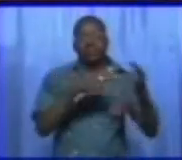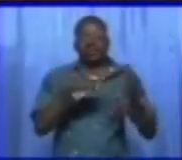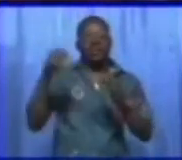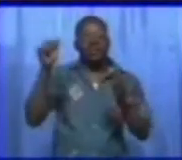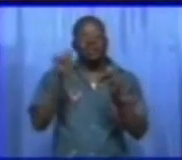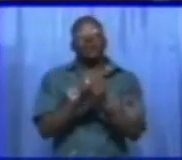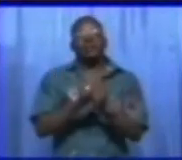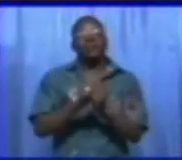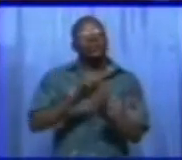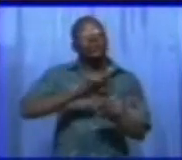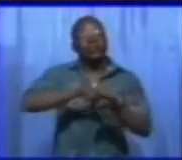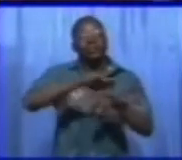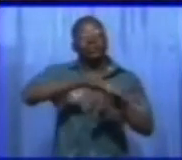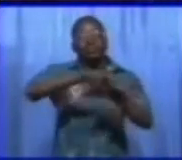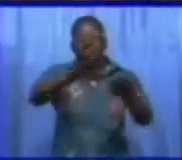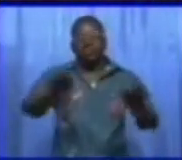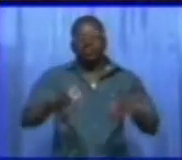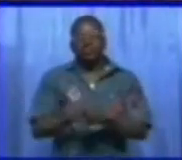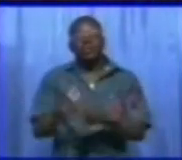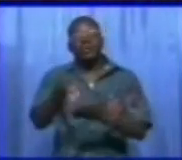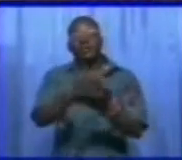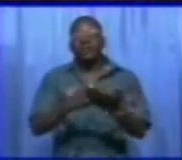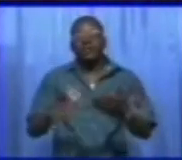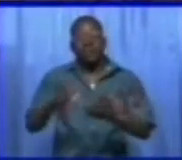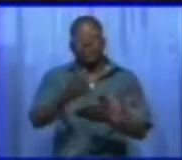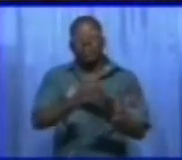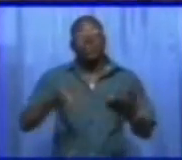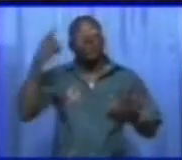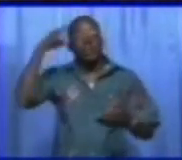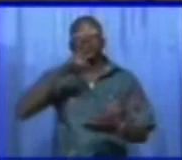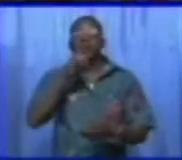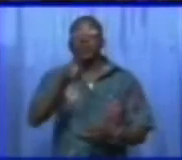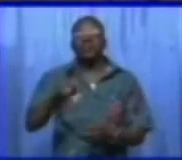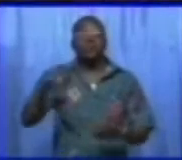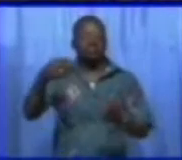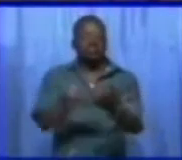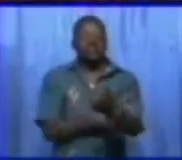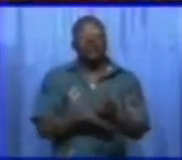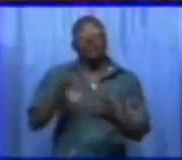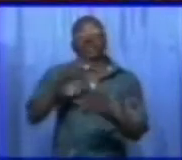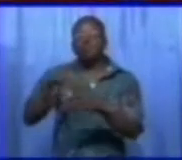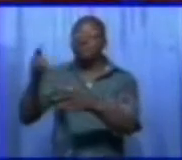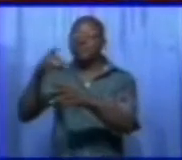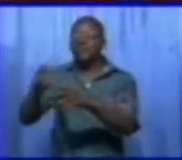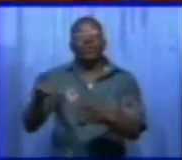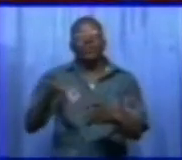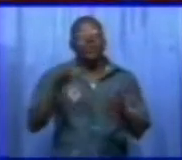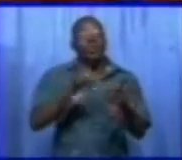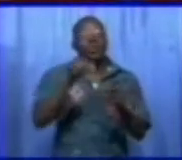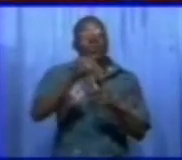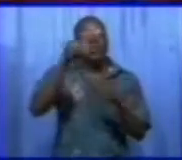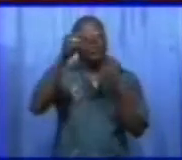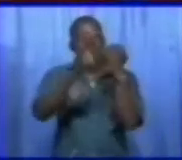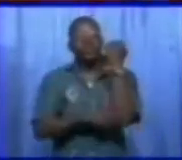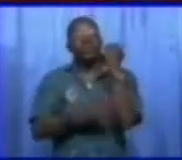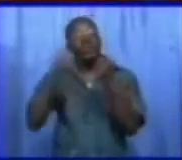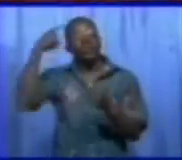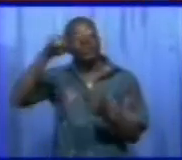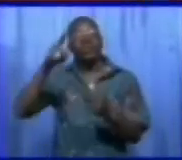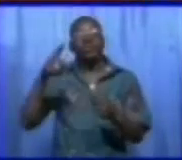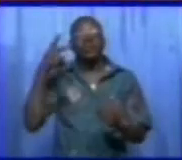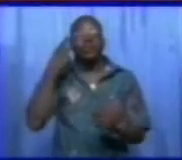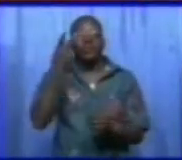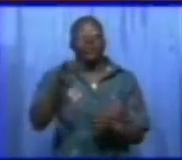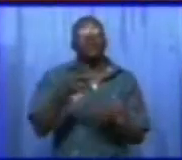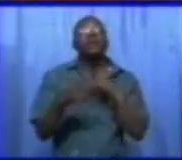Sur le territoire national, certaines parties aspirent à être érigées en nouveaux départements ou nouvelles provinces, affirme le député Palguim